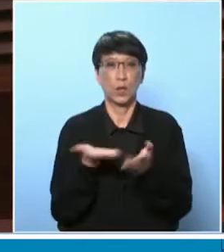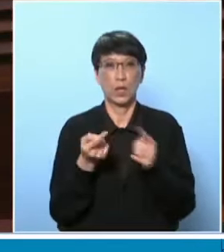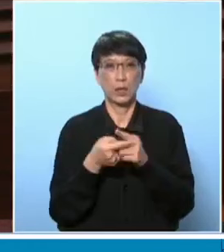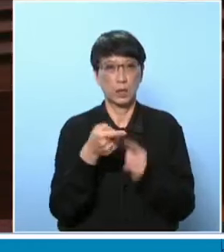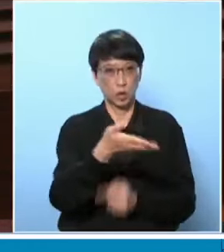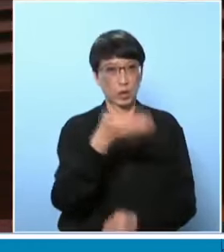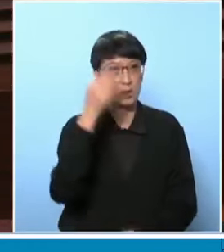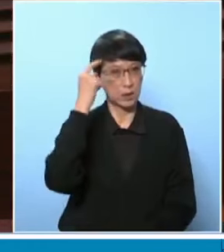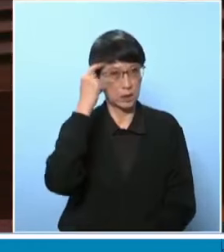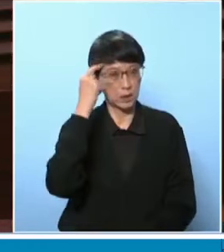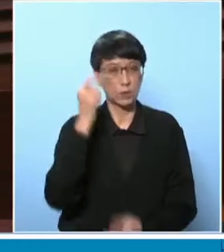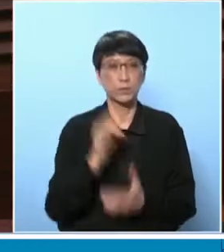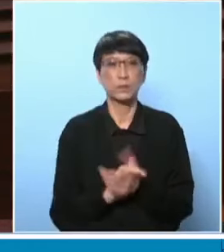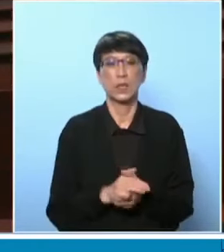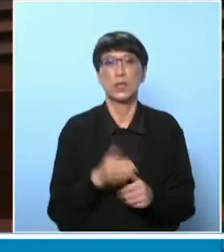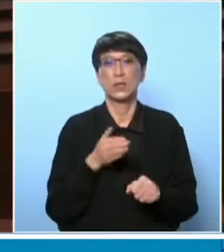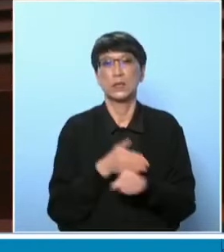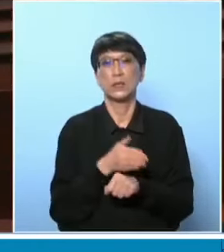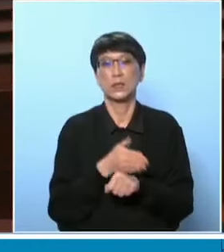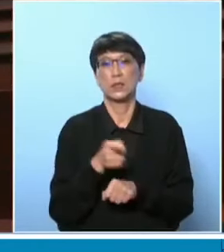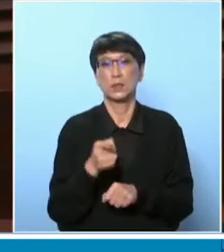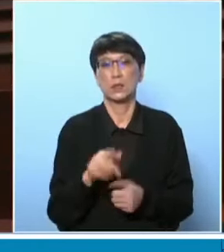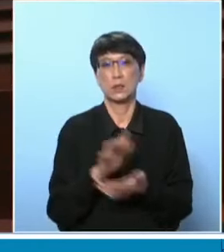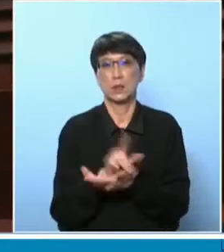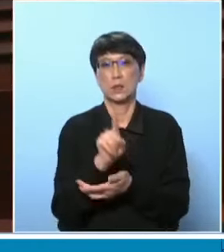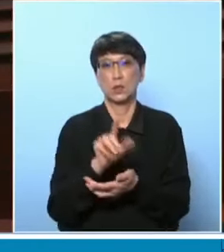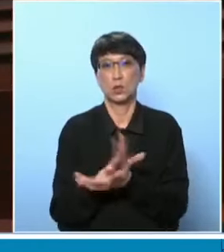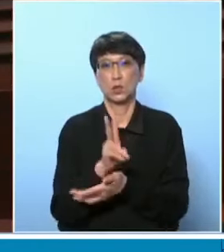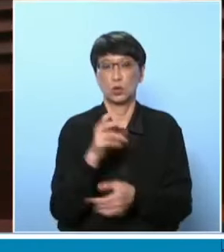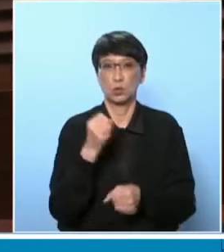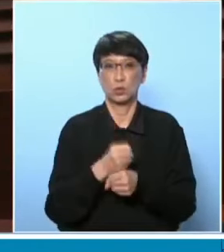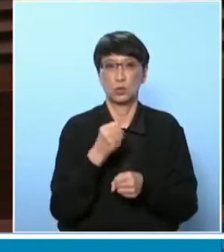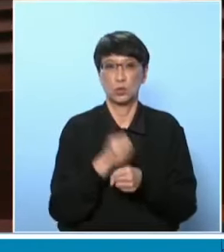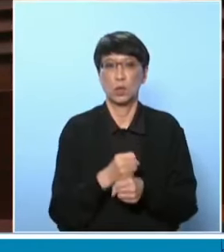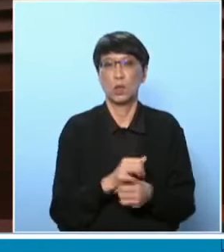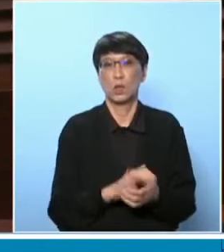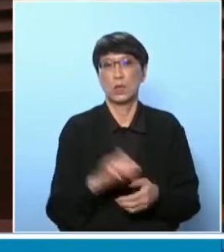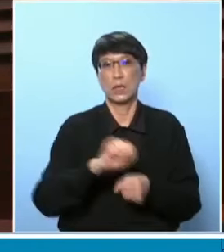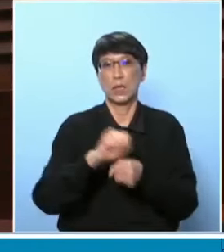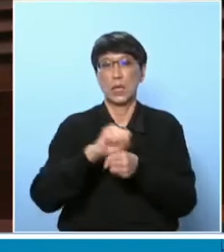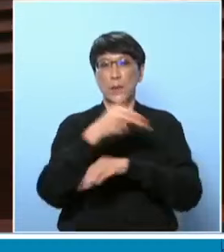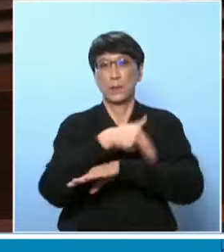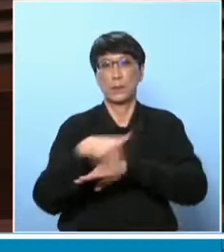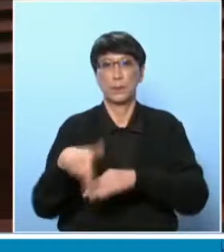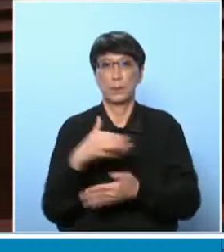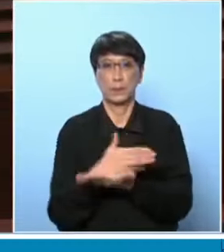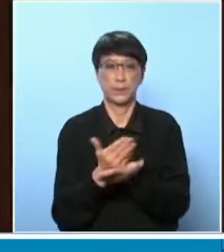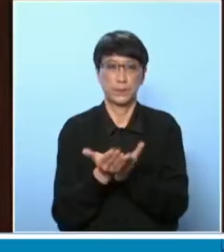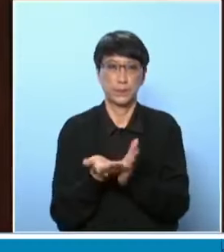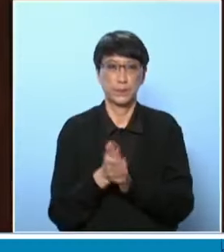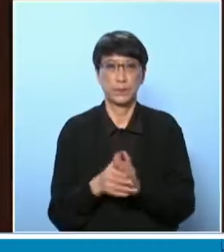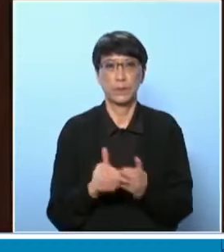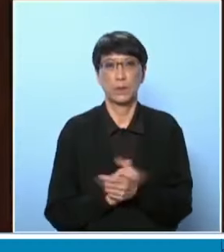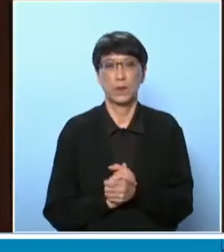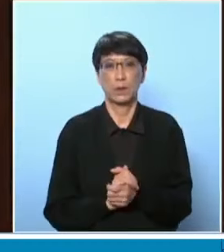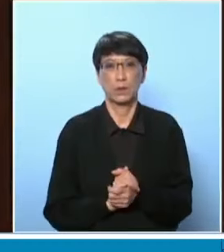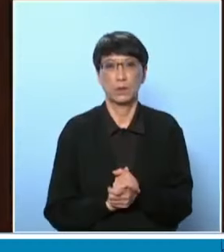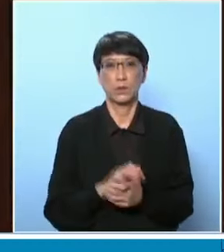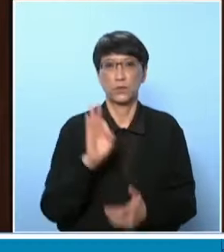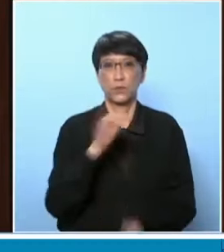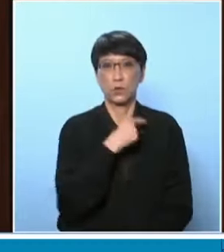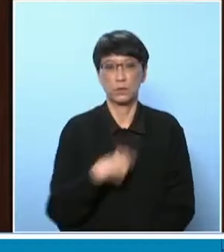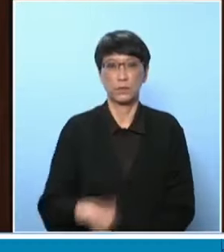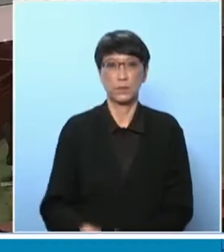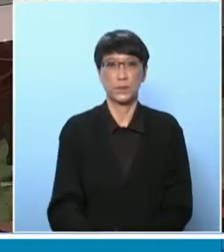到佢哋知道。咁呢啲係嚟緊我哋一兩年，我哋都會陸陸續續咧推出更多嘅計劃去做呢啲嘅工作。多謝主席。 霍啟剛議員，